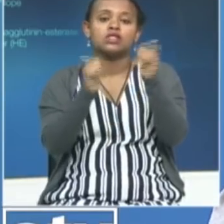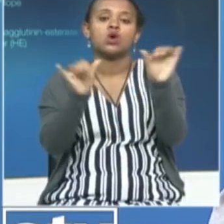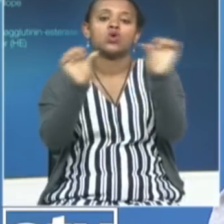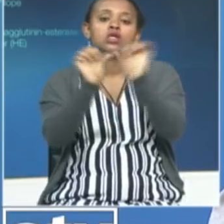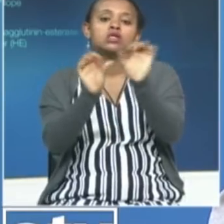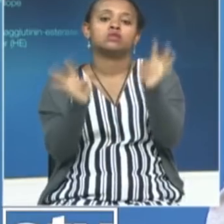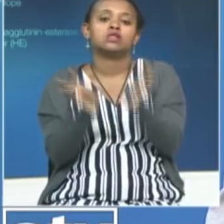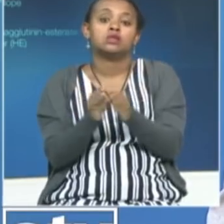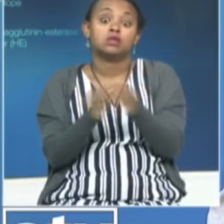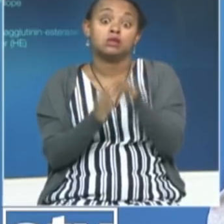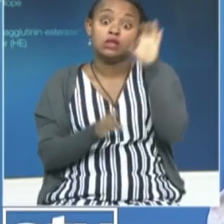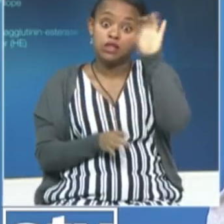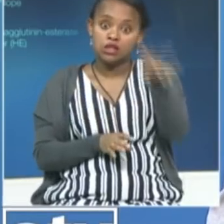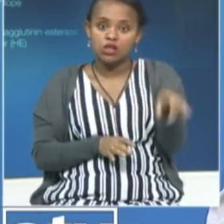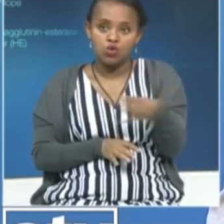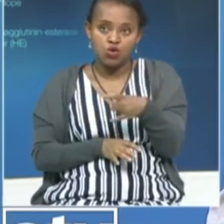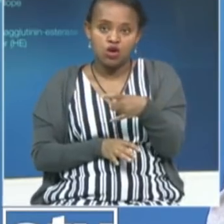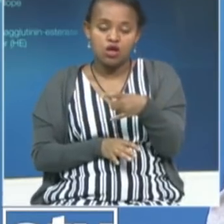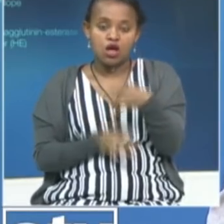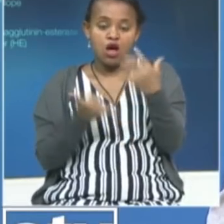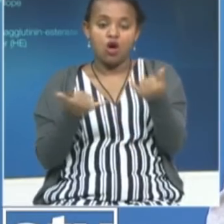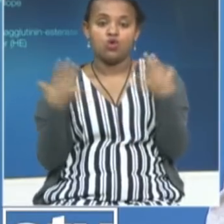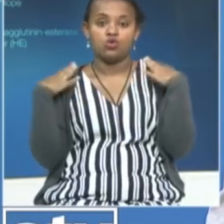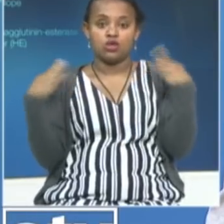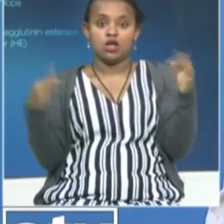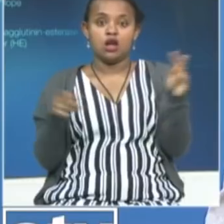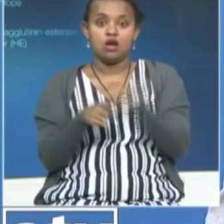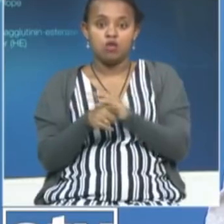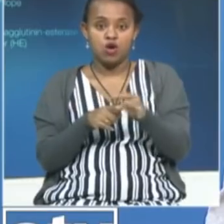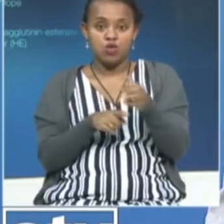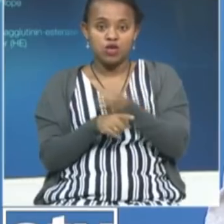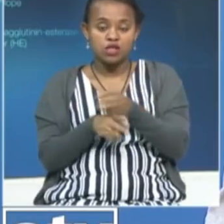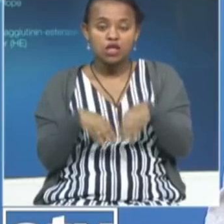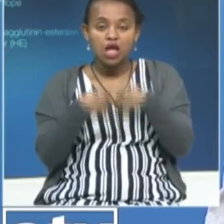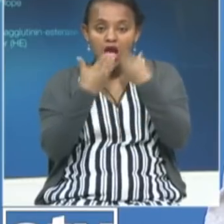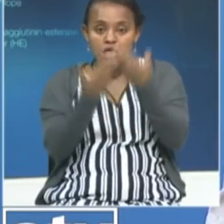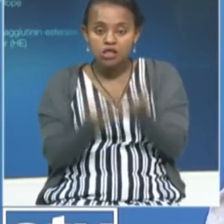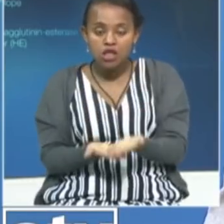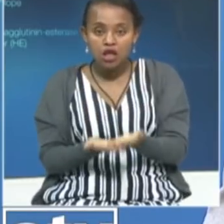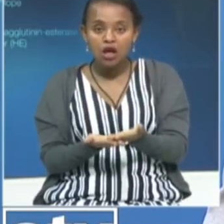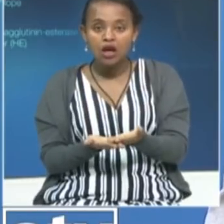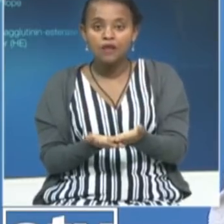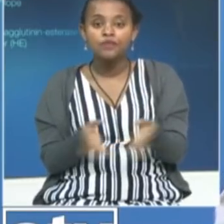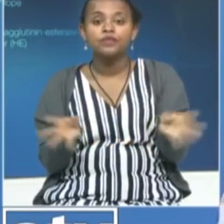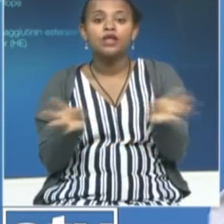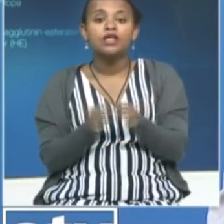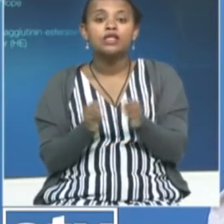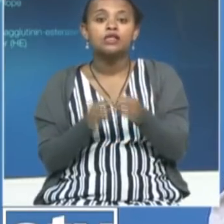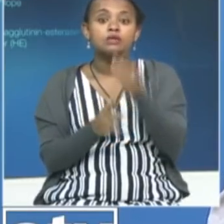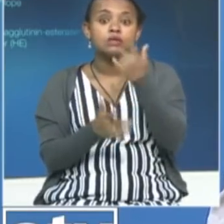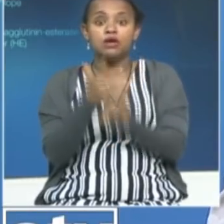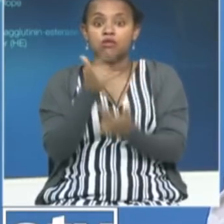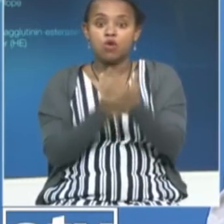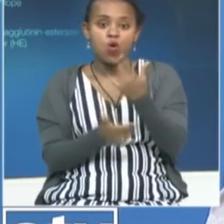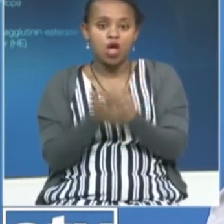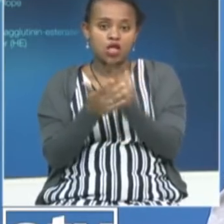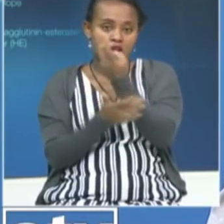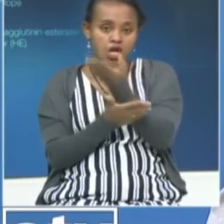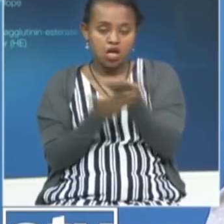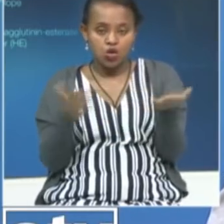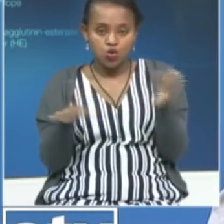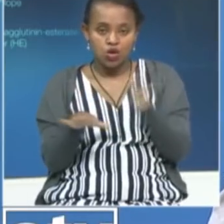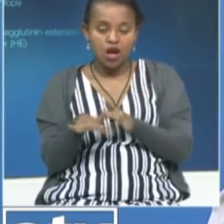መሰብሰቢያ ግድ ከሆነ እንግዲህ አሁን ጤና ባለሙያም ስልጠና እንሰጣለን። ተሰብስበንም መወያየት አንዳንድ ጉዳይ ላይ ብዙ